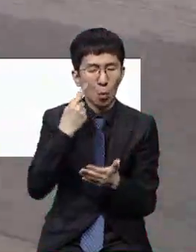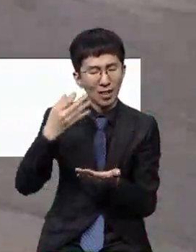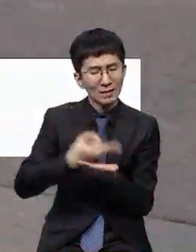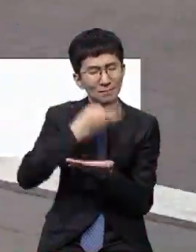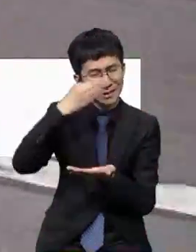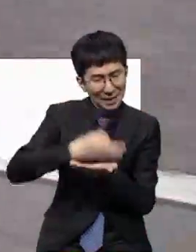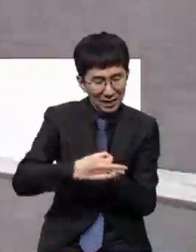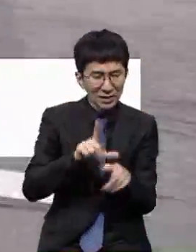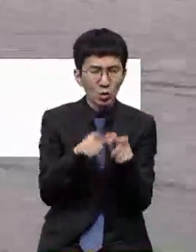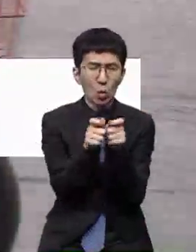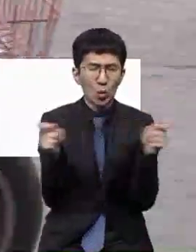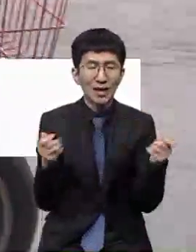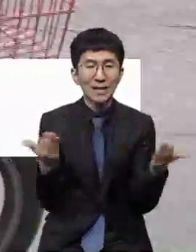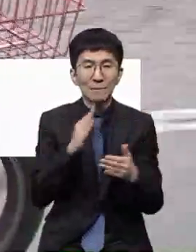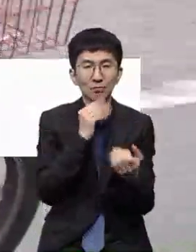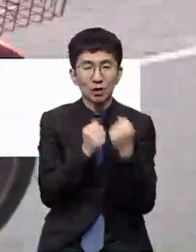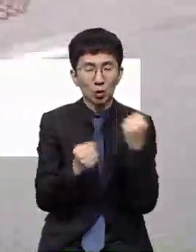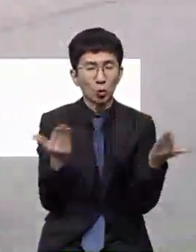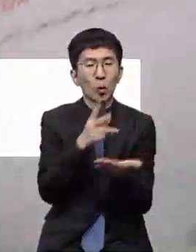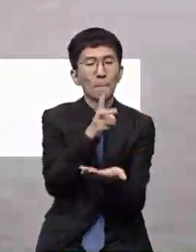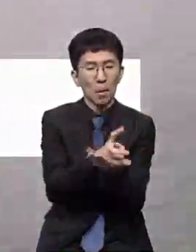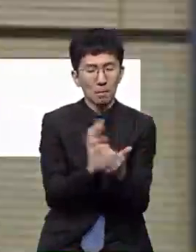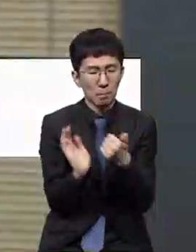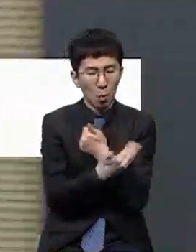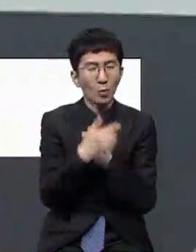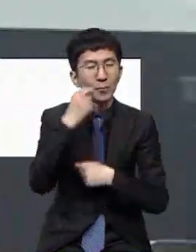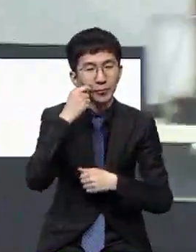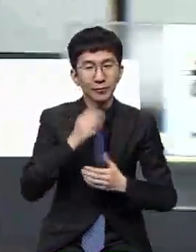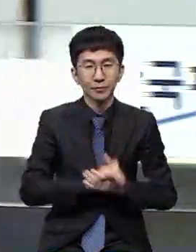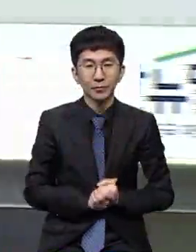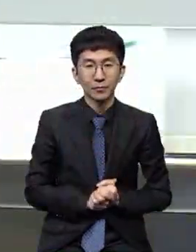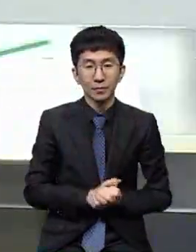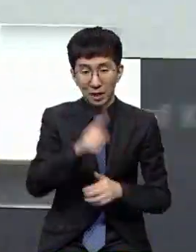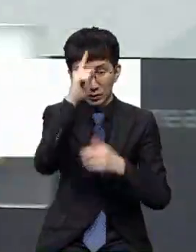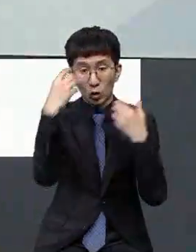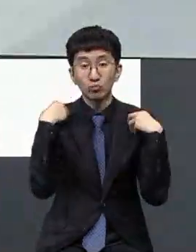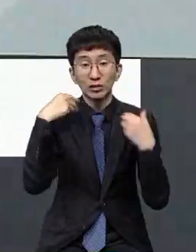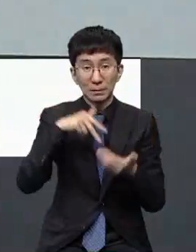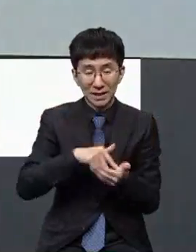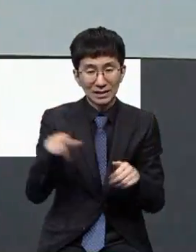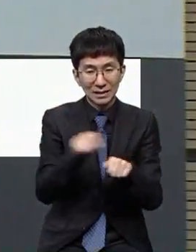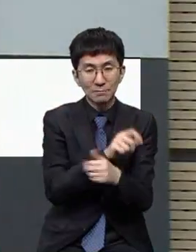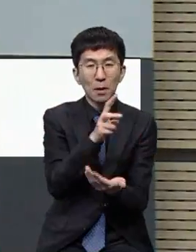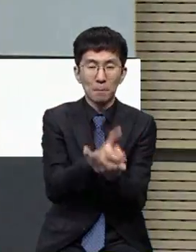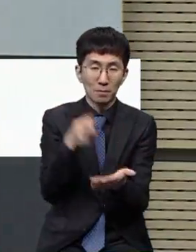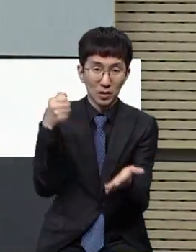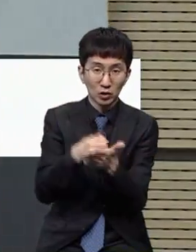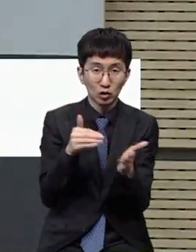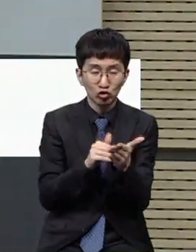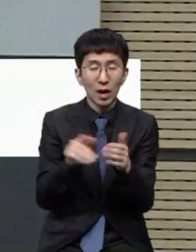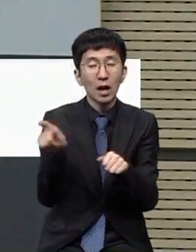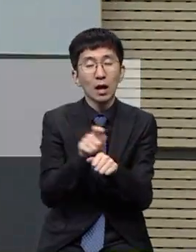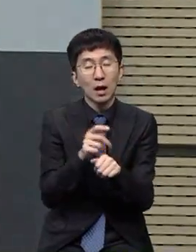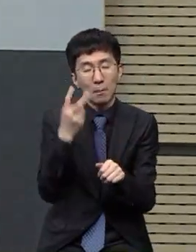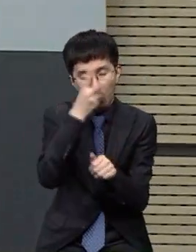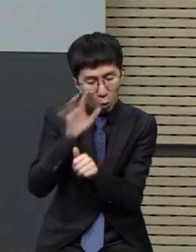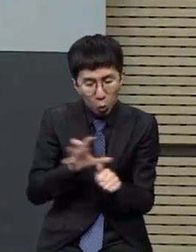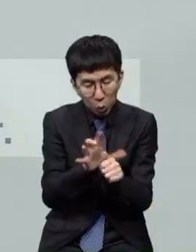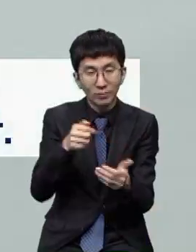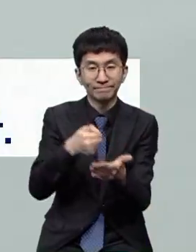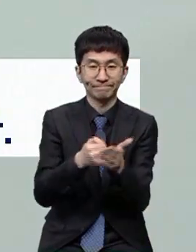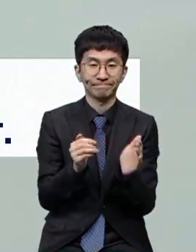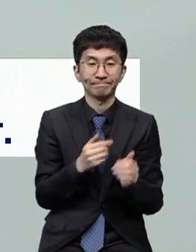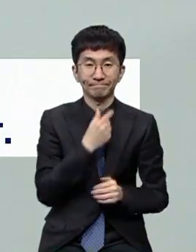장시간 근무에도 노동법의 보호를 받지 못합니다. 정부의 대책은 특별법을 만들어 보호하겠다는 겁니다.